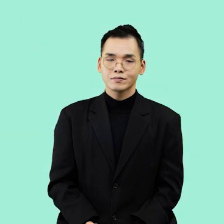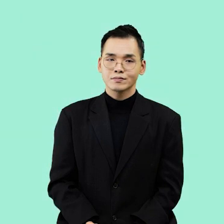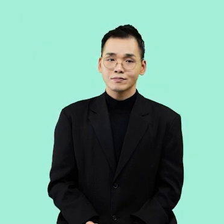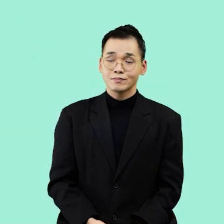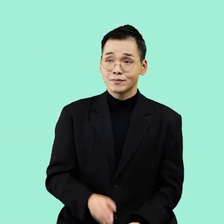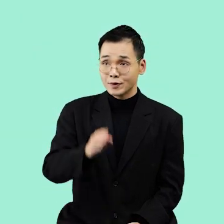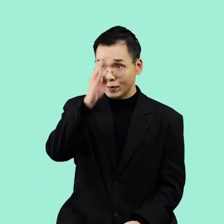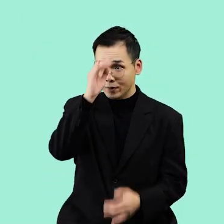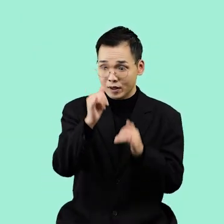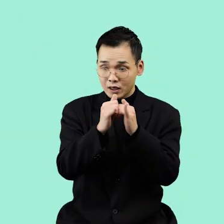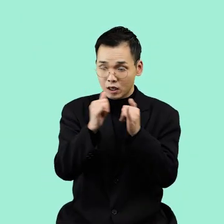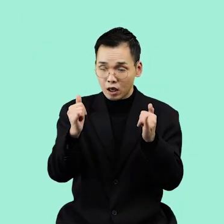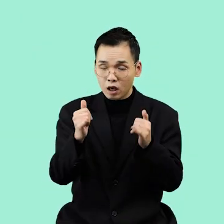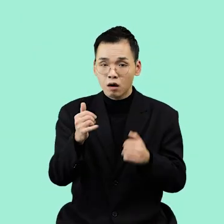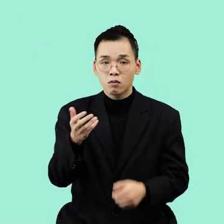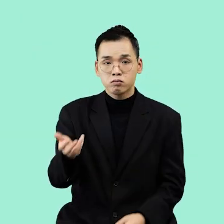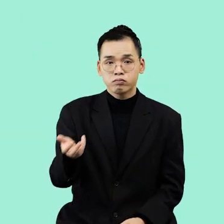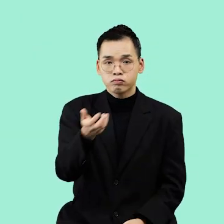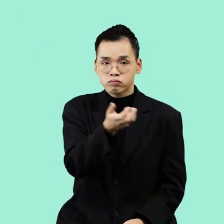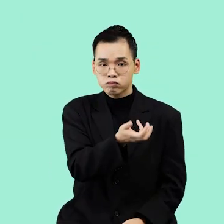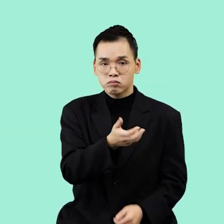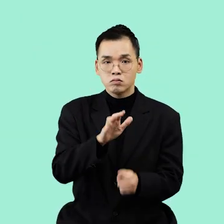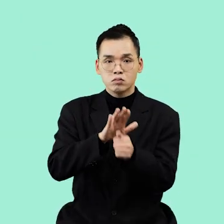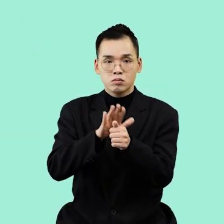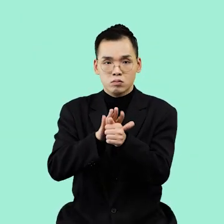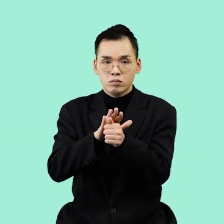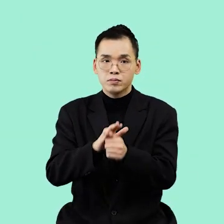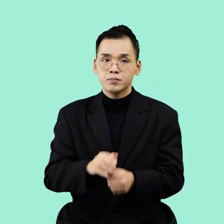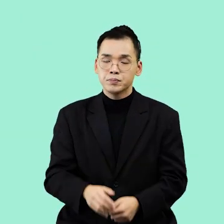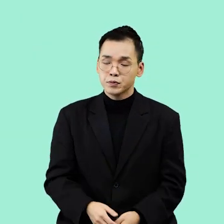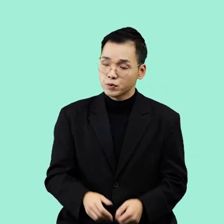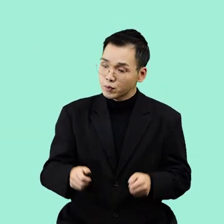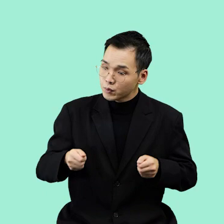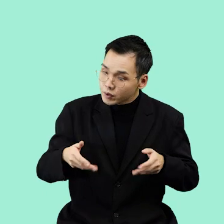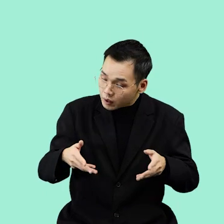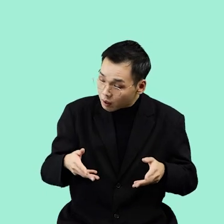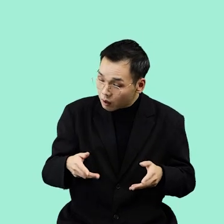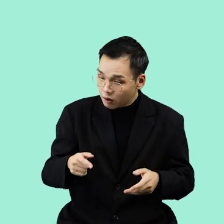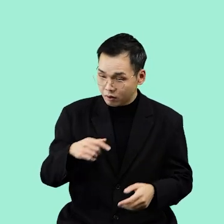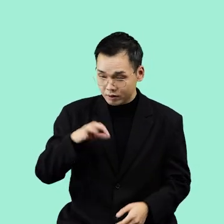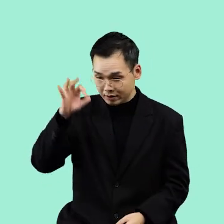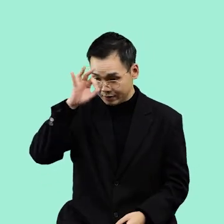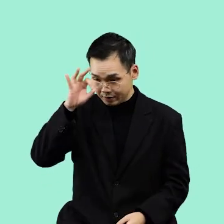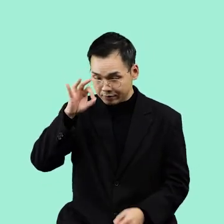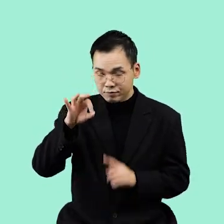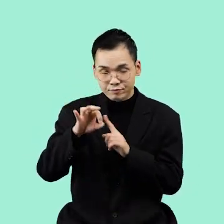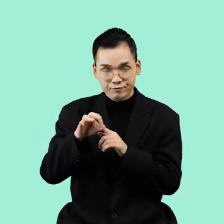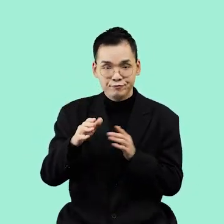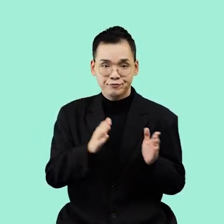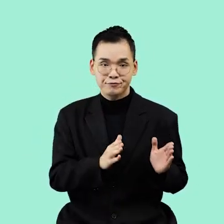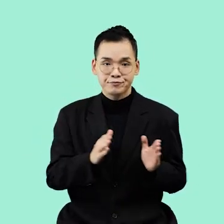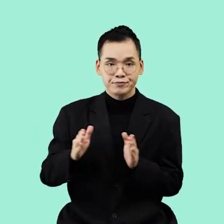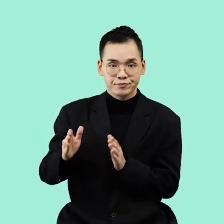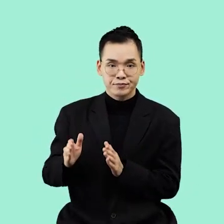다음은 환자 이동 지원입니다. 환자의 휠체어를 찾아서 준비합니다.